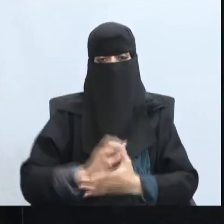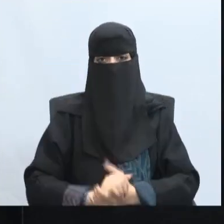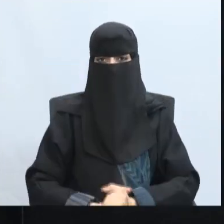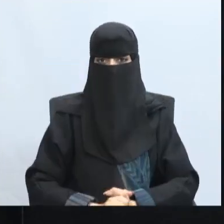وبركاته